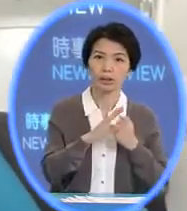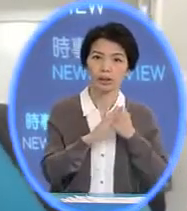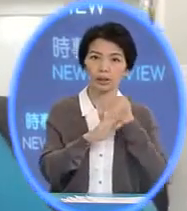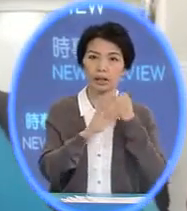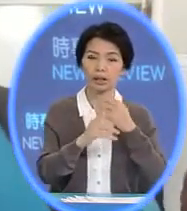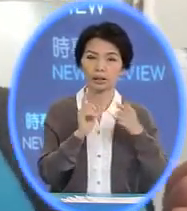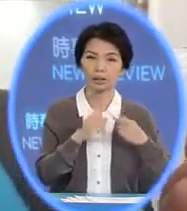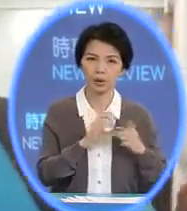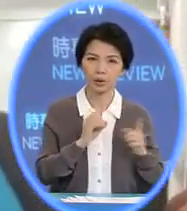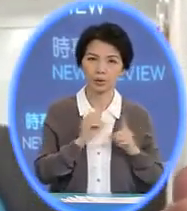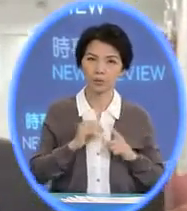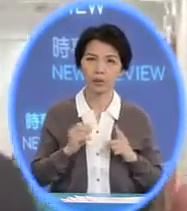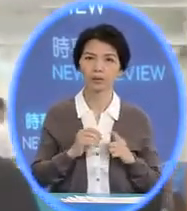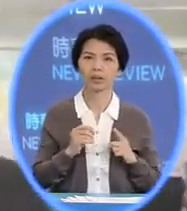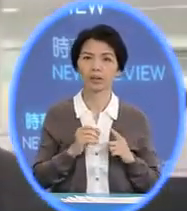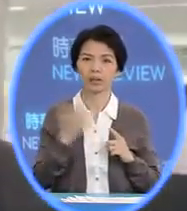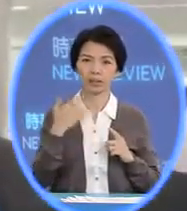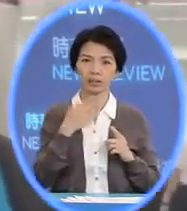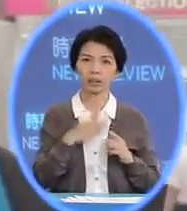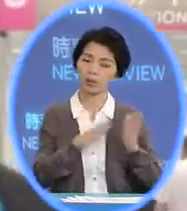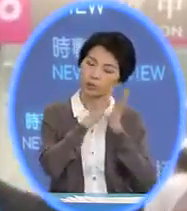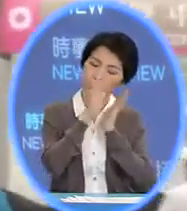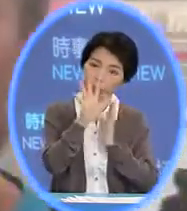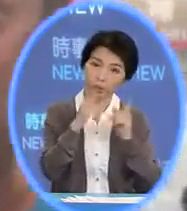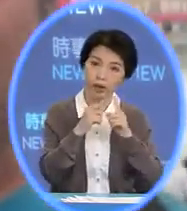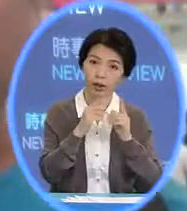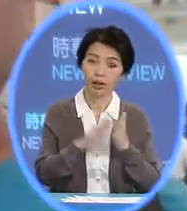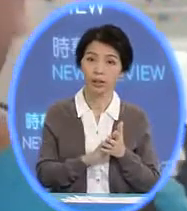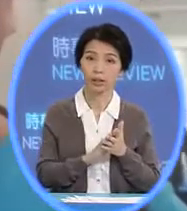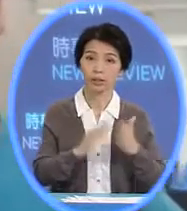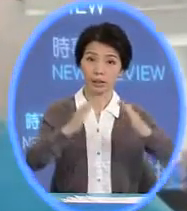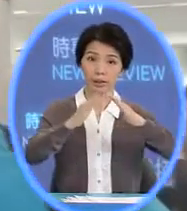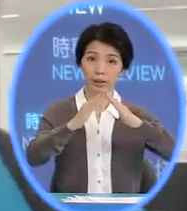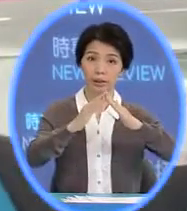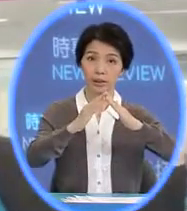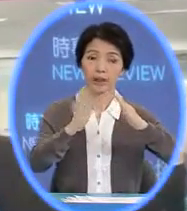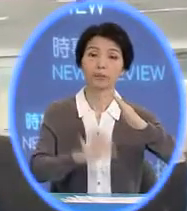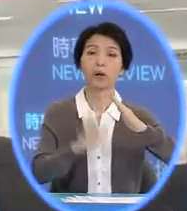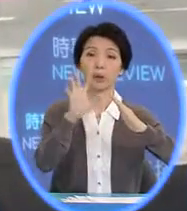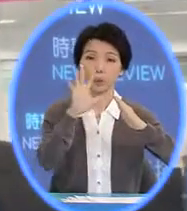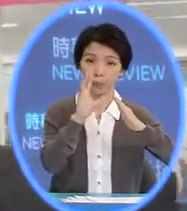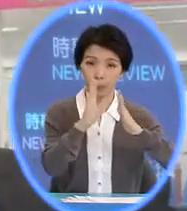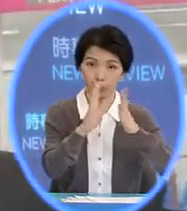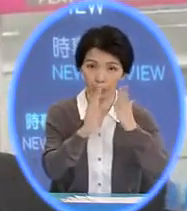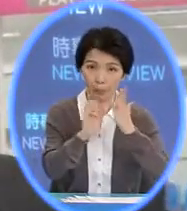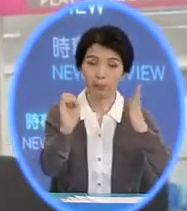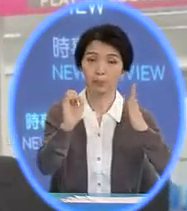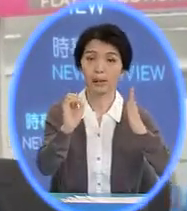百零尺，一房一廳，屈住五個人。而家嗰度44平方啊， 44平方即係